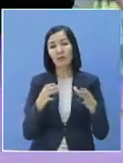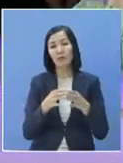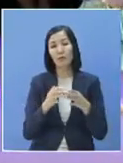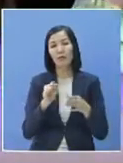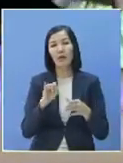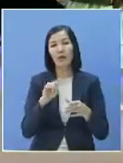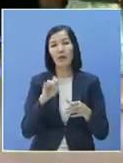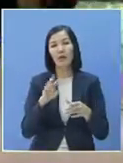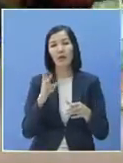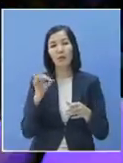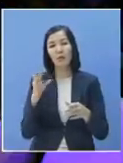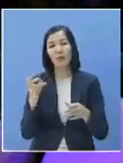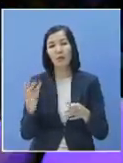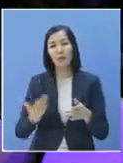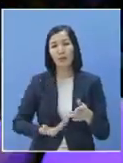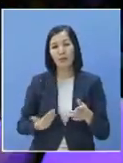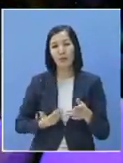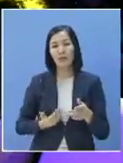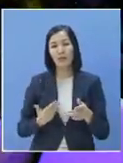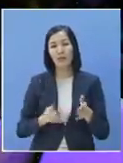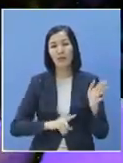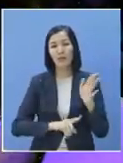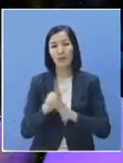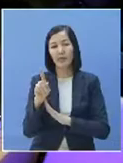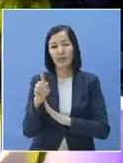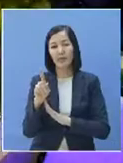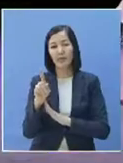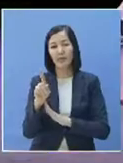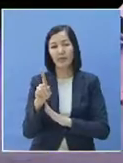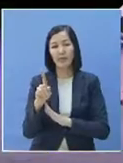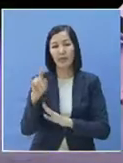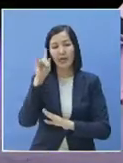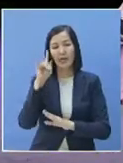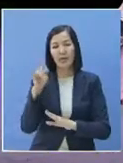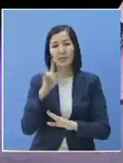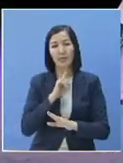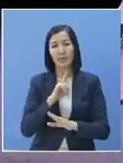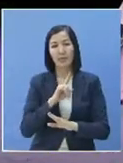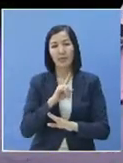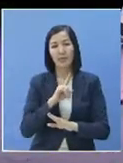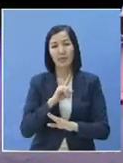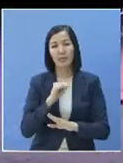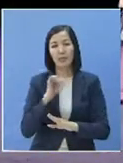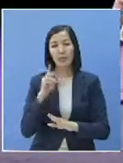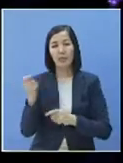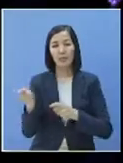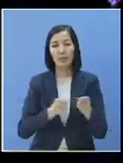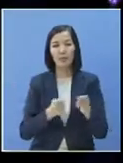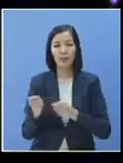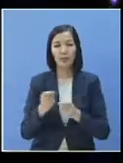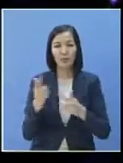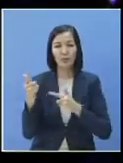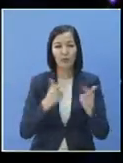негізделген Айман Шолпан комедиялық драмасынан бастады. Бұл туынды Қазақстанның еңбек сіңірген қайраткері Нұрғанат Жақыпбайдың режиссерлігімен дайындалған